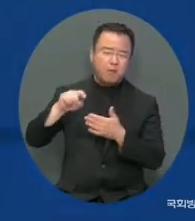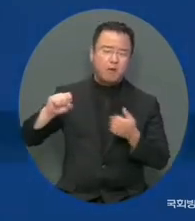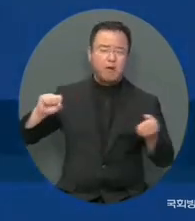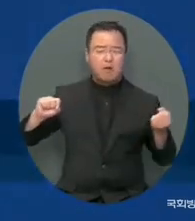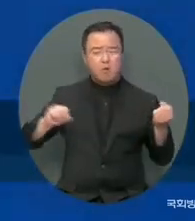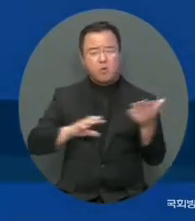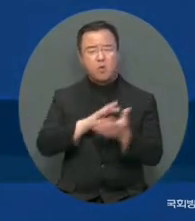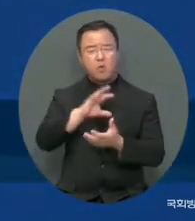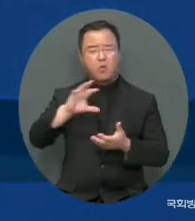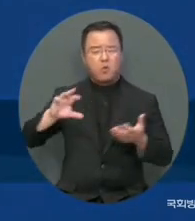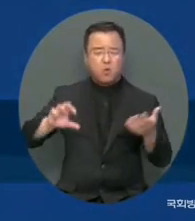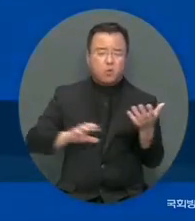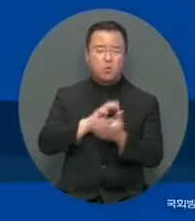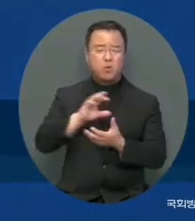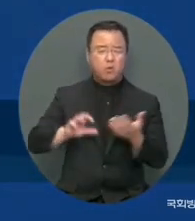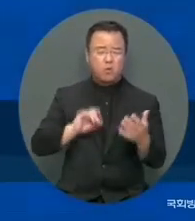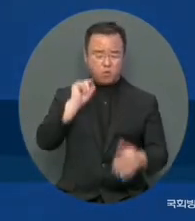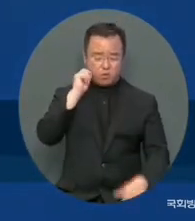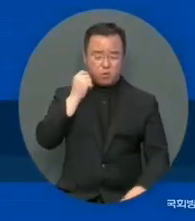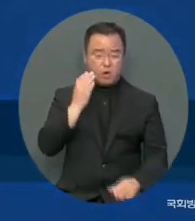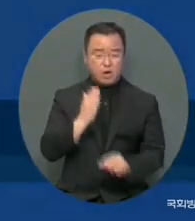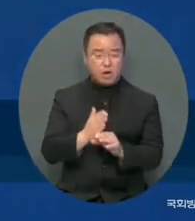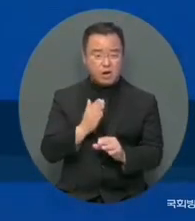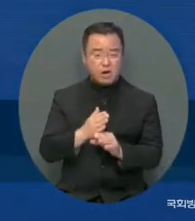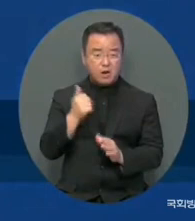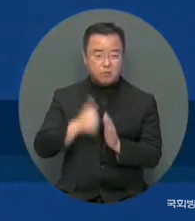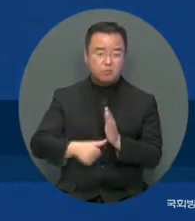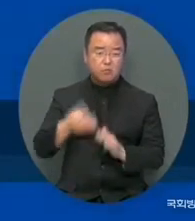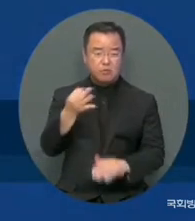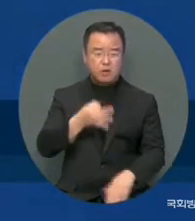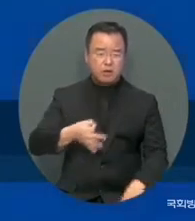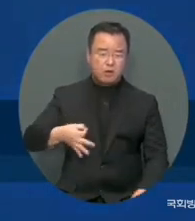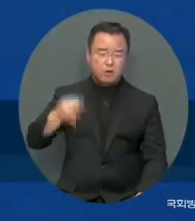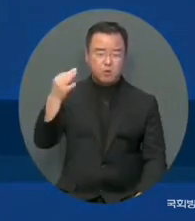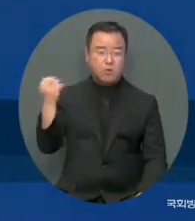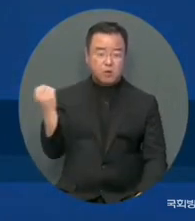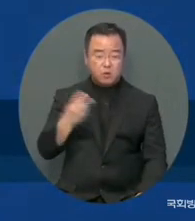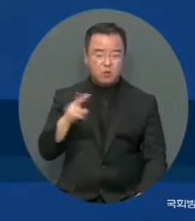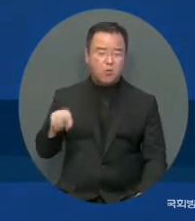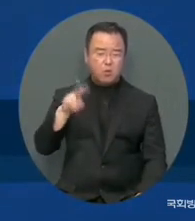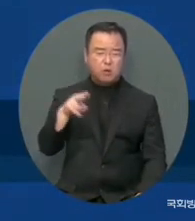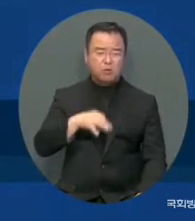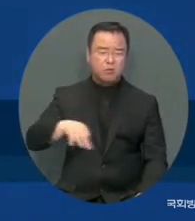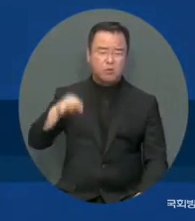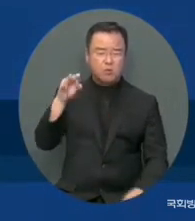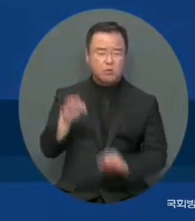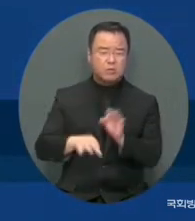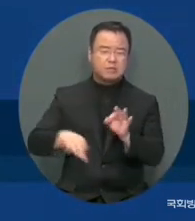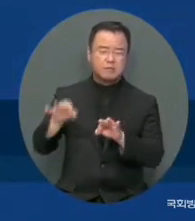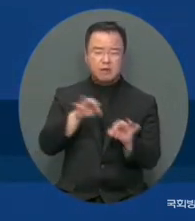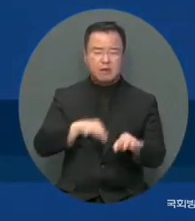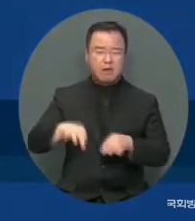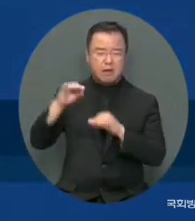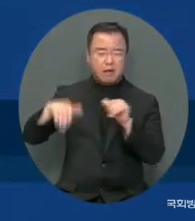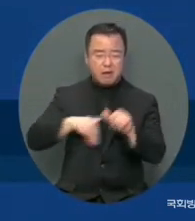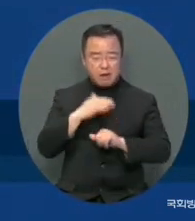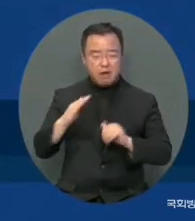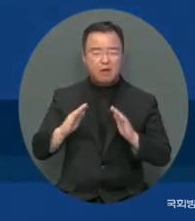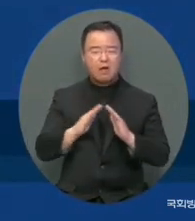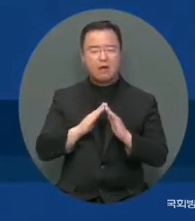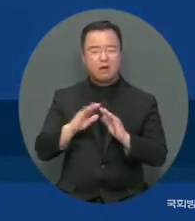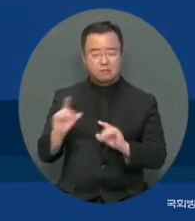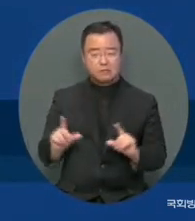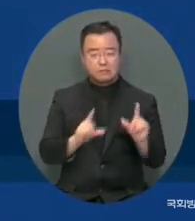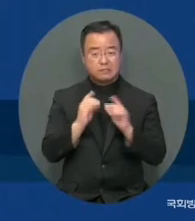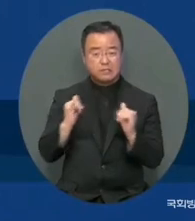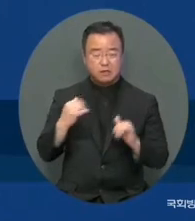있습니다. 고물가와 고환율, 고금리로 생업을 위협받는 국민이 늘어나고 있습니다.